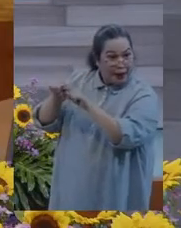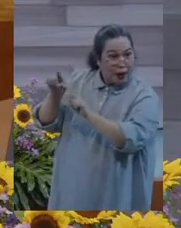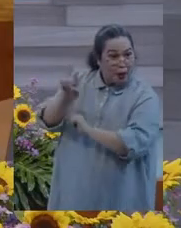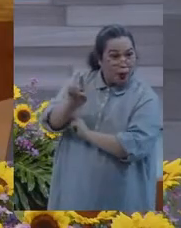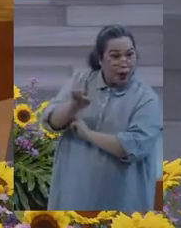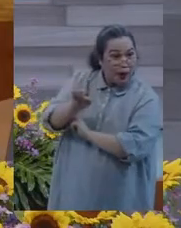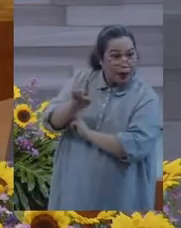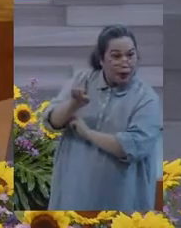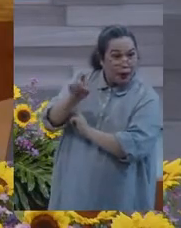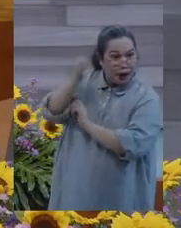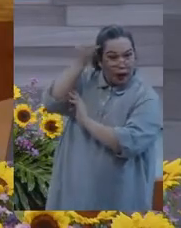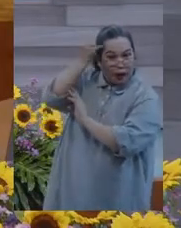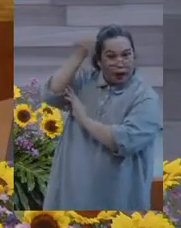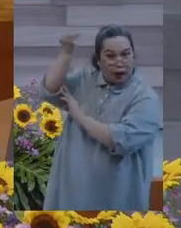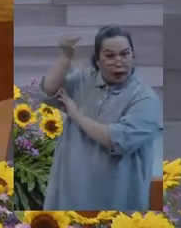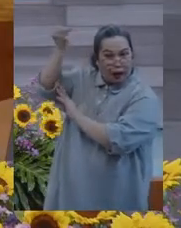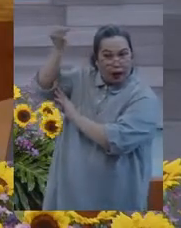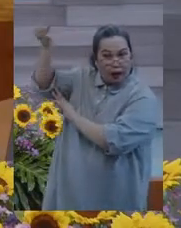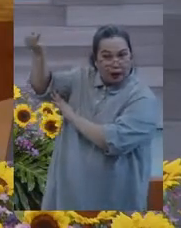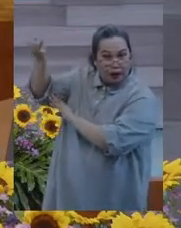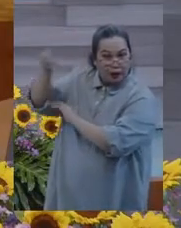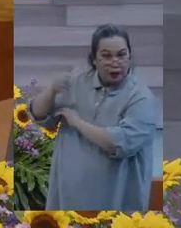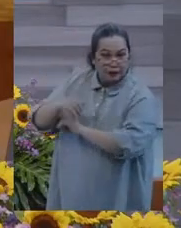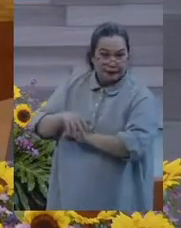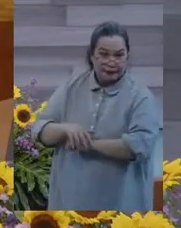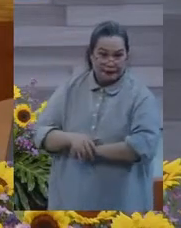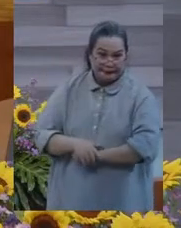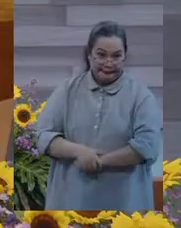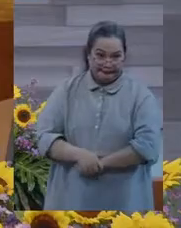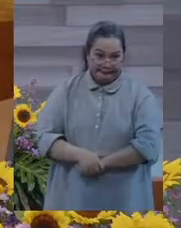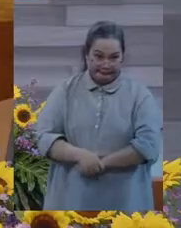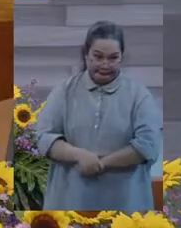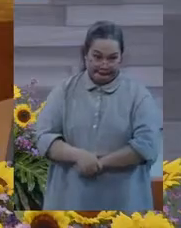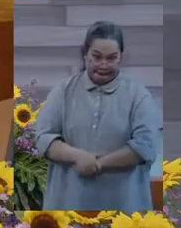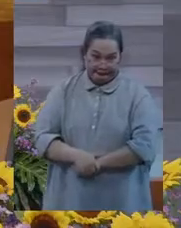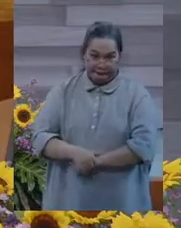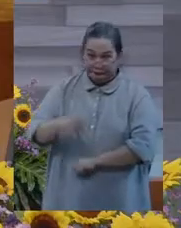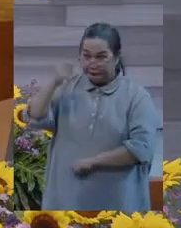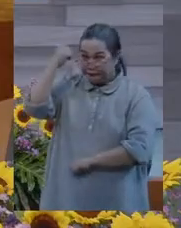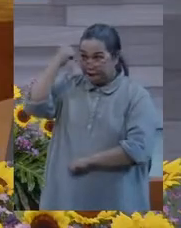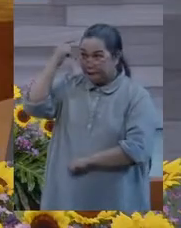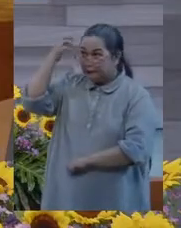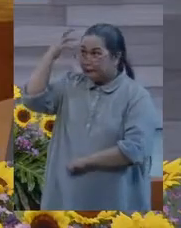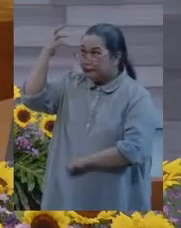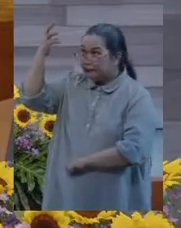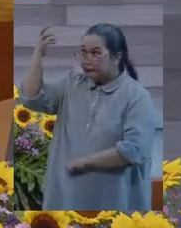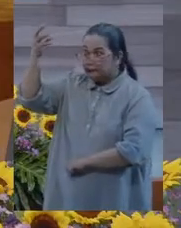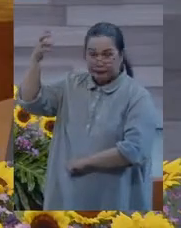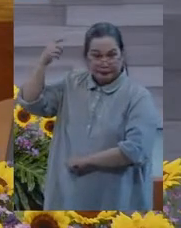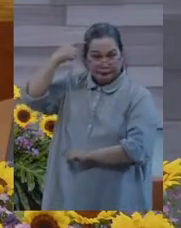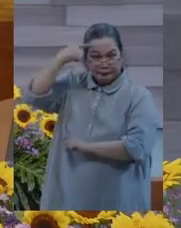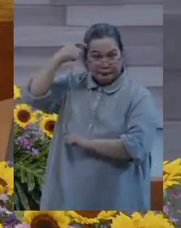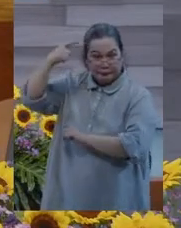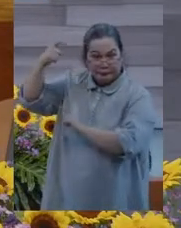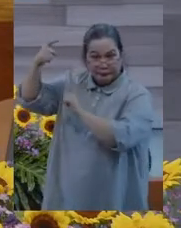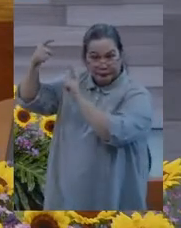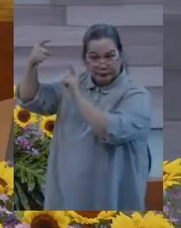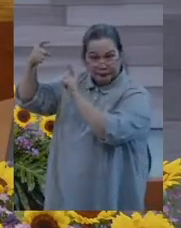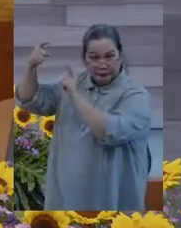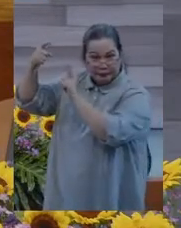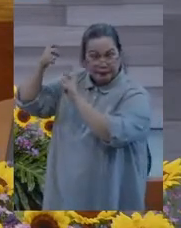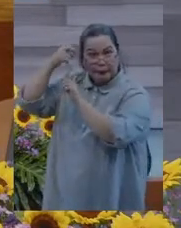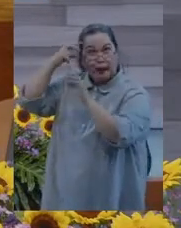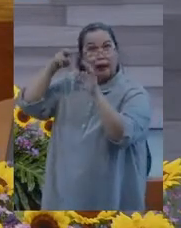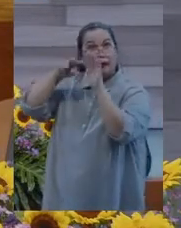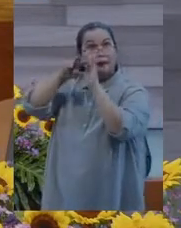sa mga imagination nila. Sa mga akala nilang mga panaginip na may pangitain